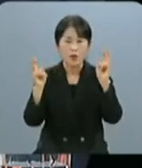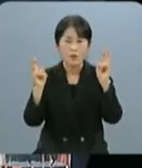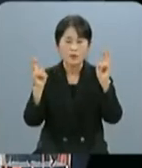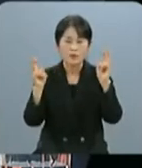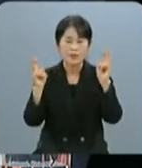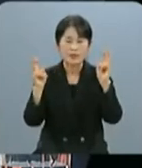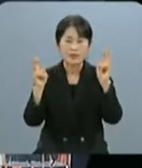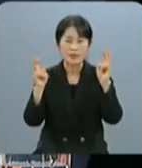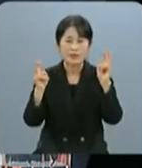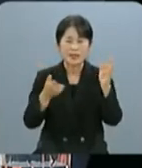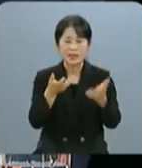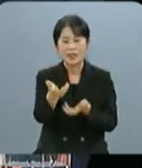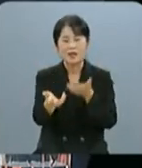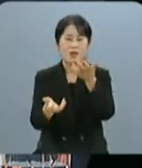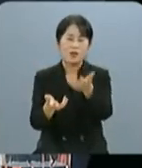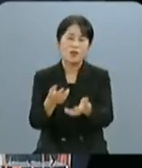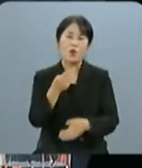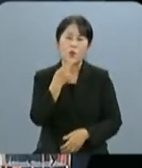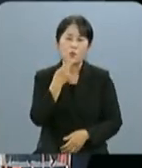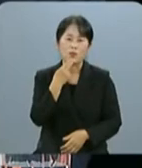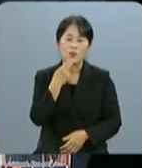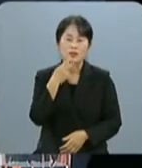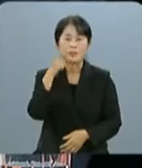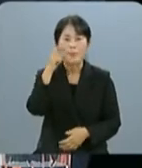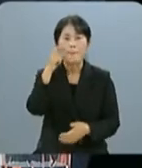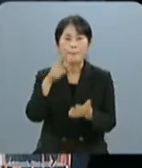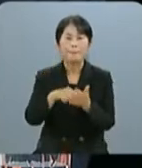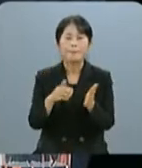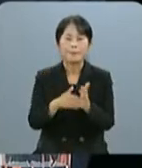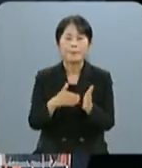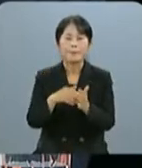좀 활발하지 못한 것을 제가 많이 목격했습니다.